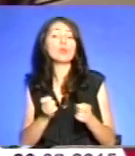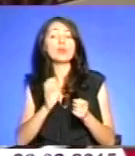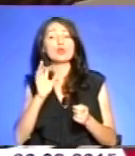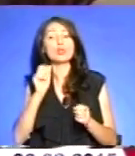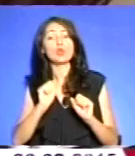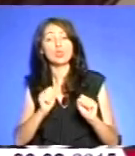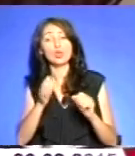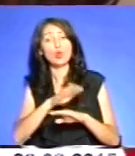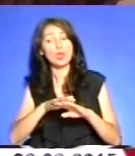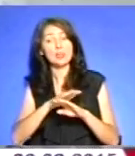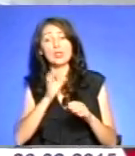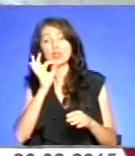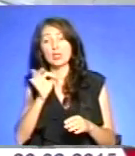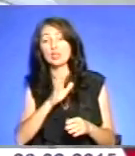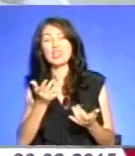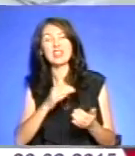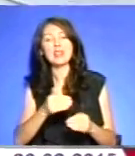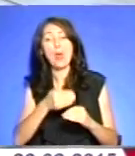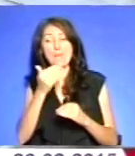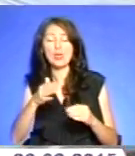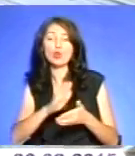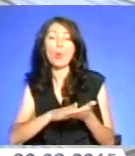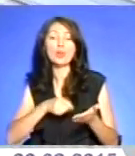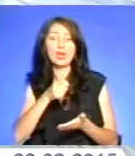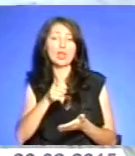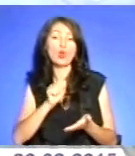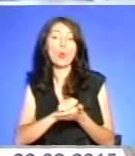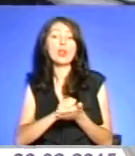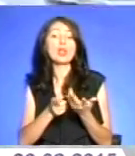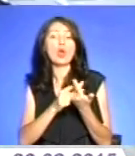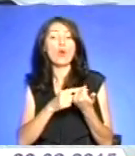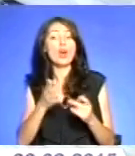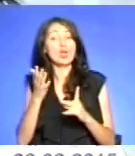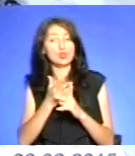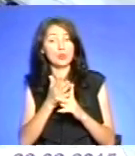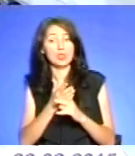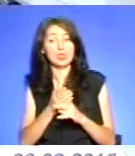населення наголосили, що ще не пізно подати документи на нарахування субсидії.